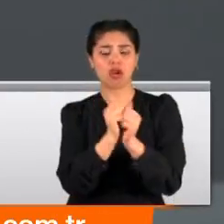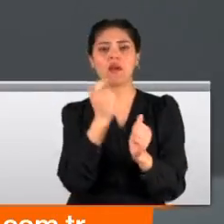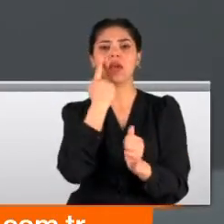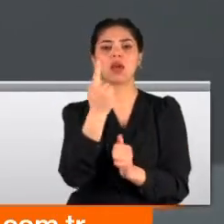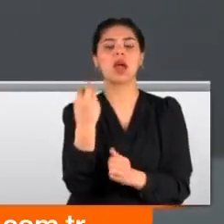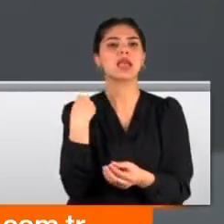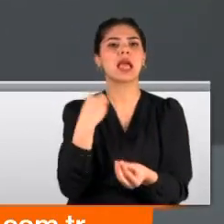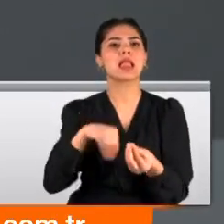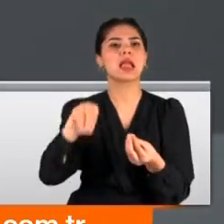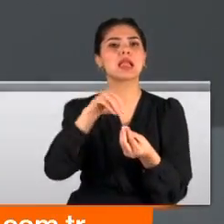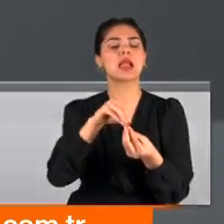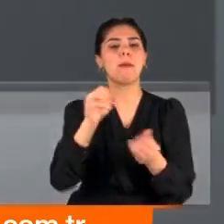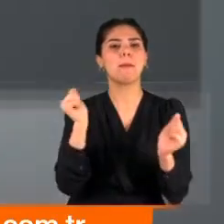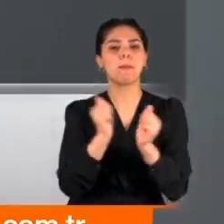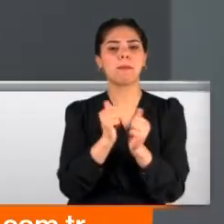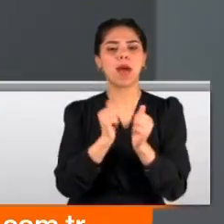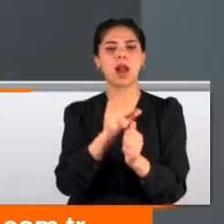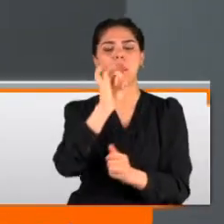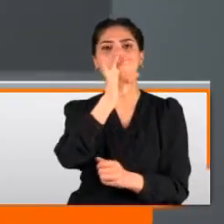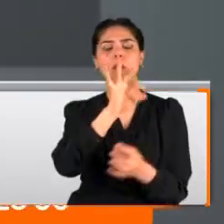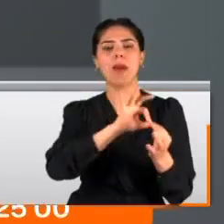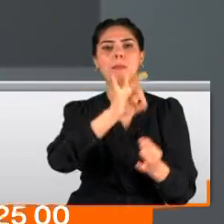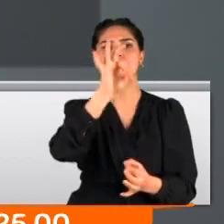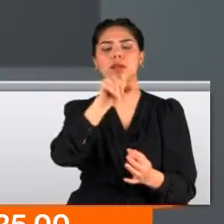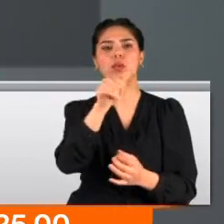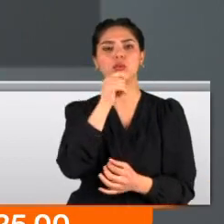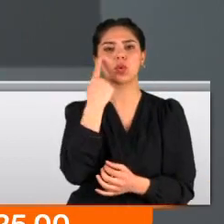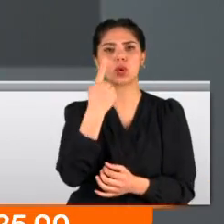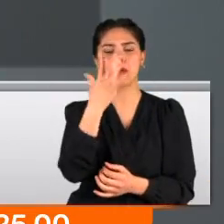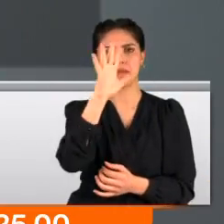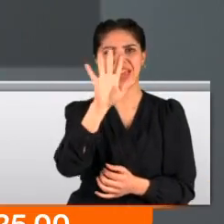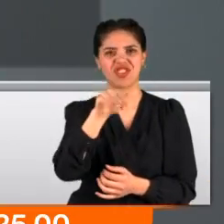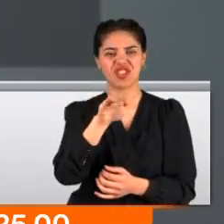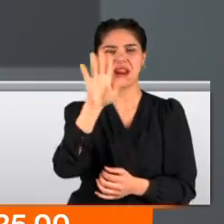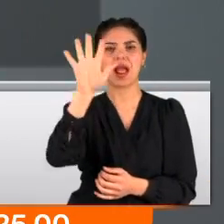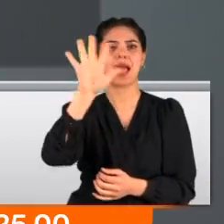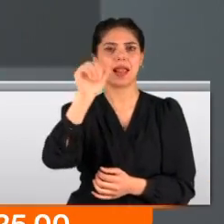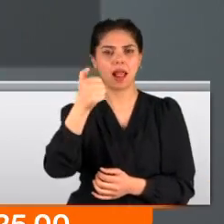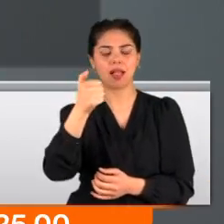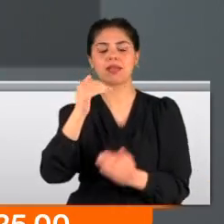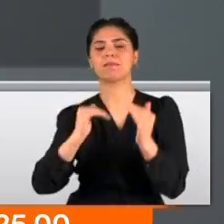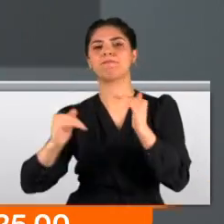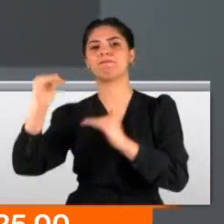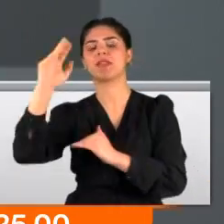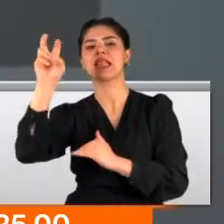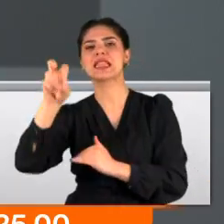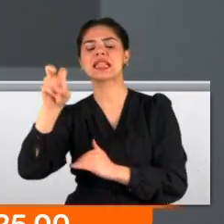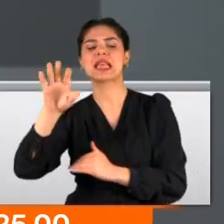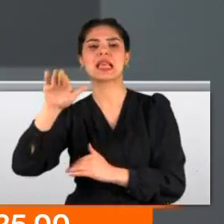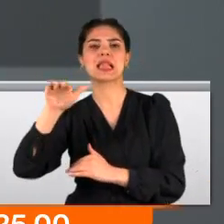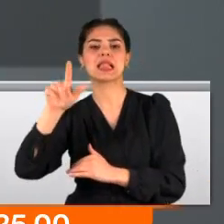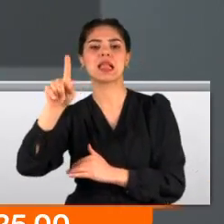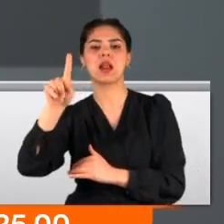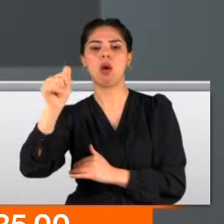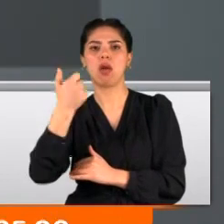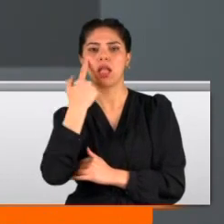Yeni zamla birlikte 15 metreküpe kadar olan su ücreti 5 lira 56 kuruştan 8 lira 33 kuruşa, 16 metreküp üzeri